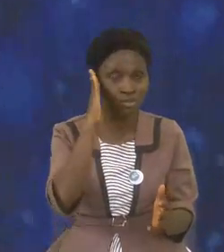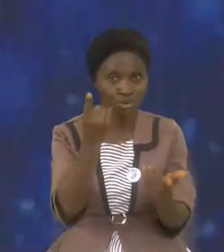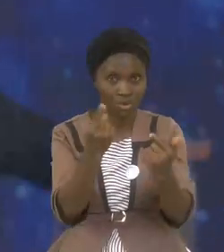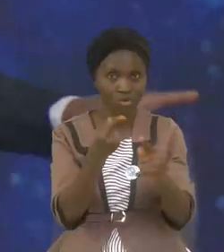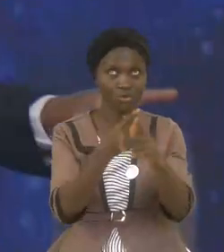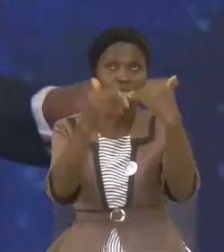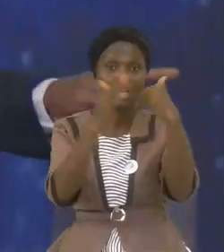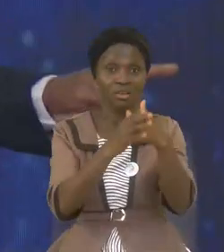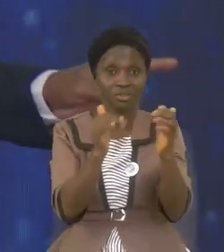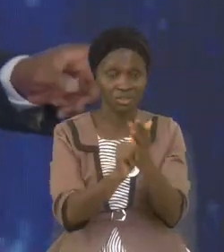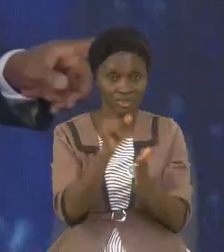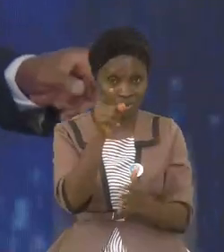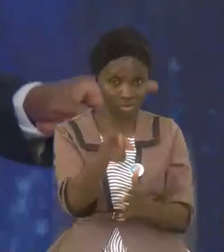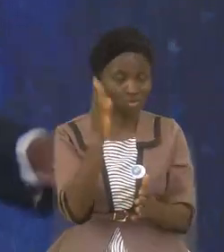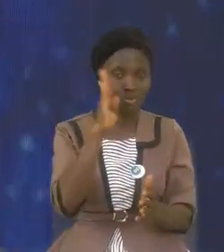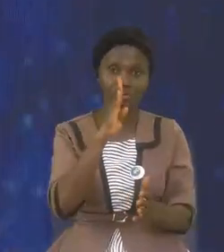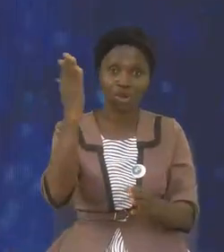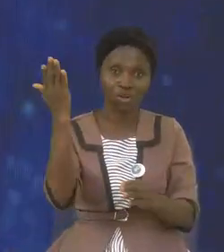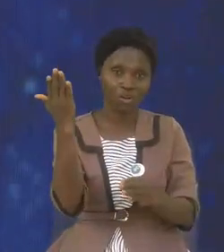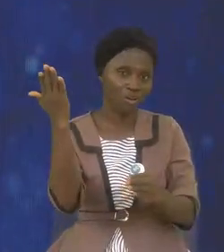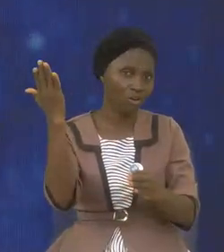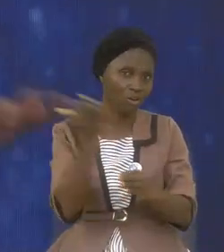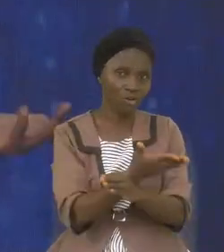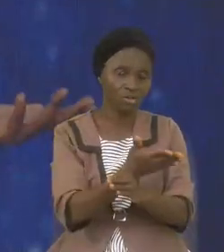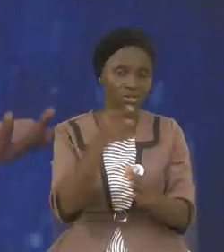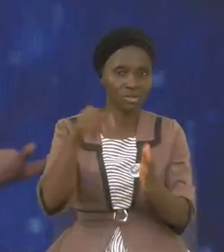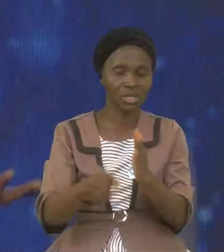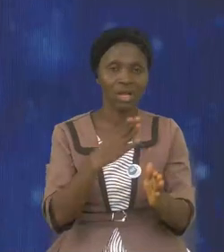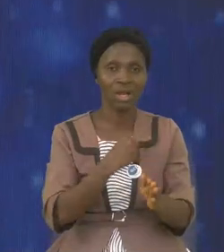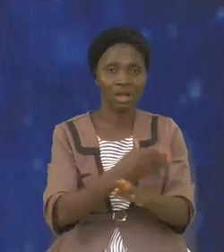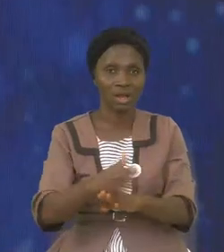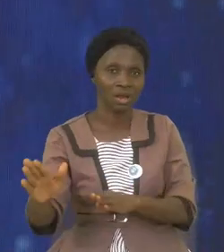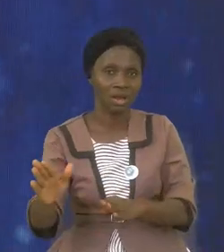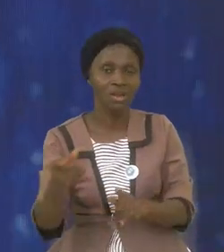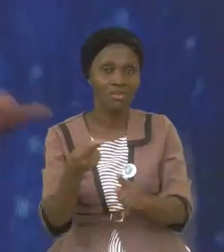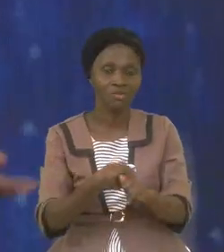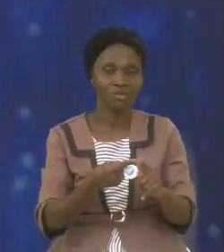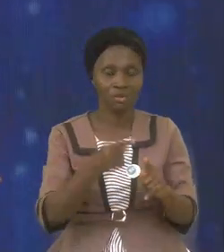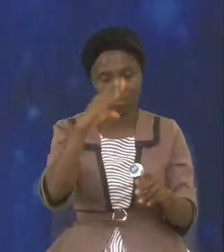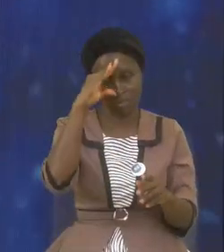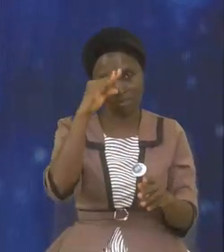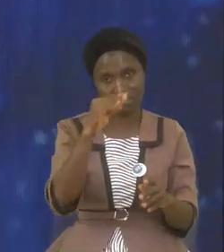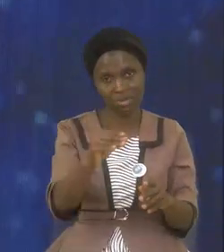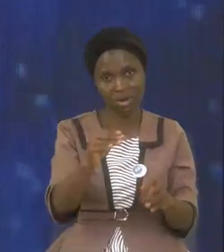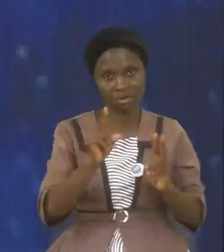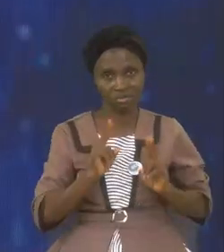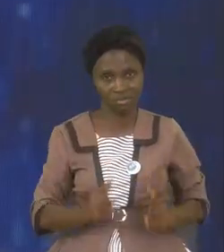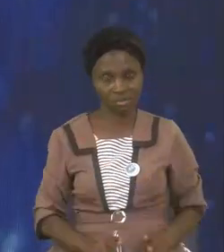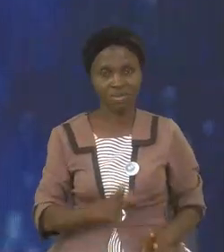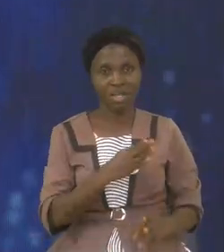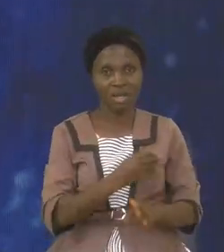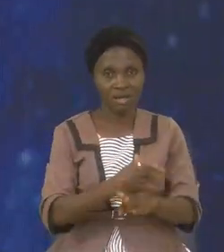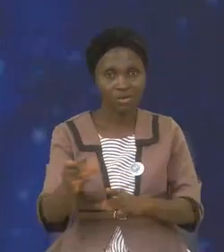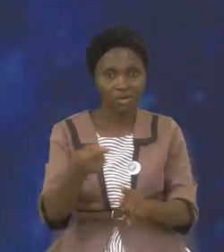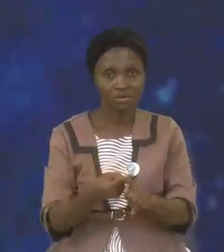sonne que la voix vienne du ciel, tu seras abattu, tu seras chassé